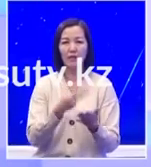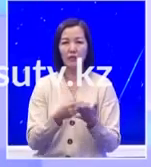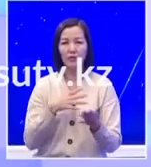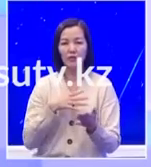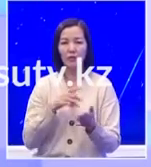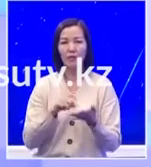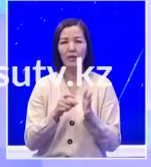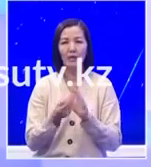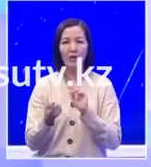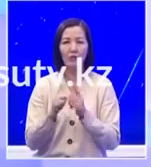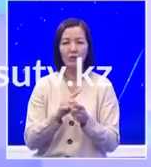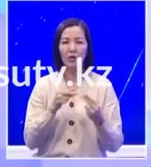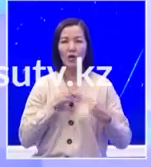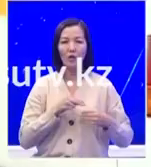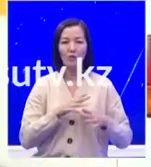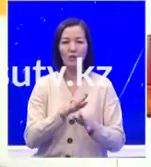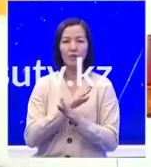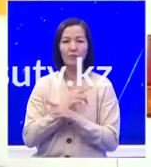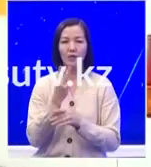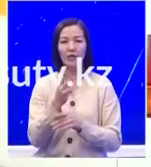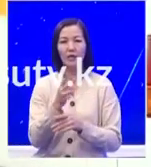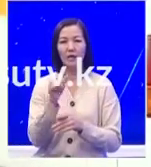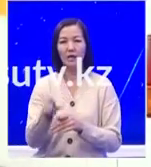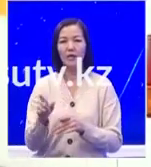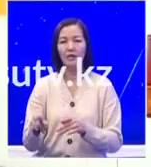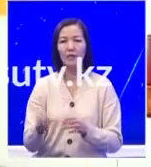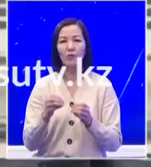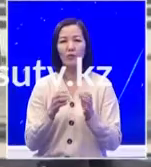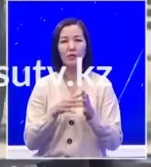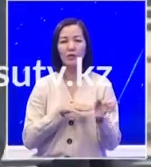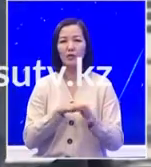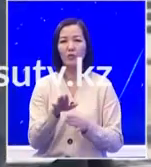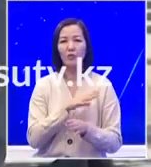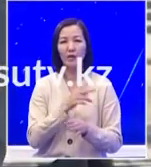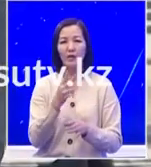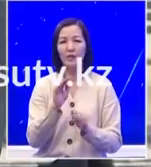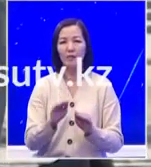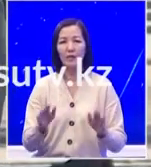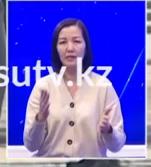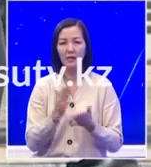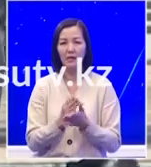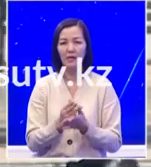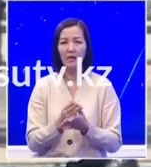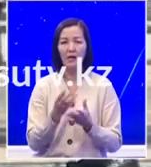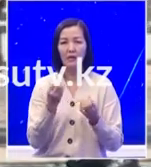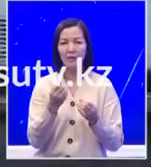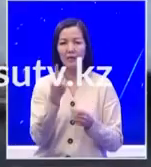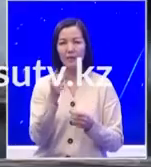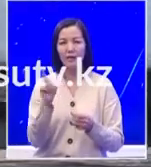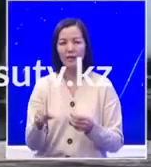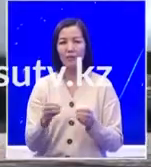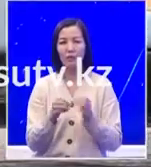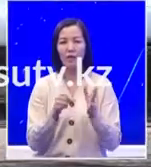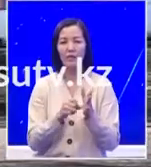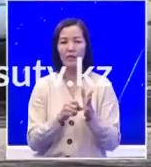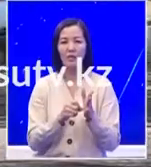палатаға ауыстырылды. Жұмыс барысында қайтыс болған 2 кеншінің артындағы кәмелет жасқа толмаған 2 баласы қалды. Тағы бір кеншінің 16 жастан